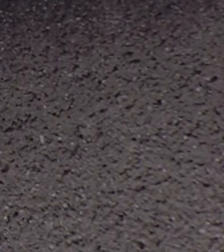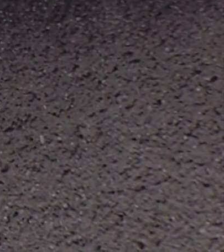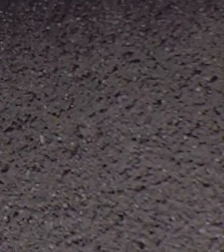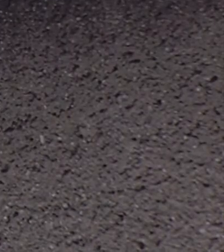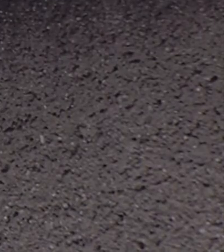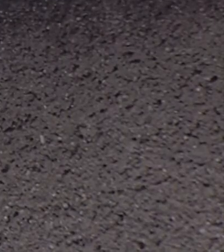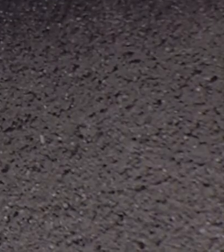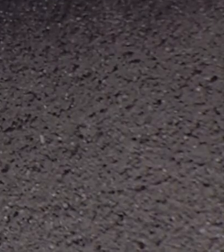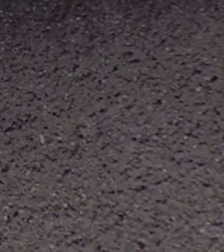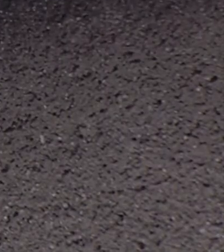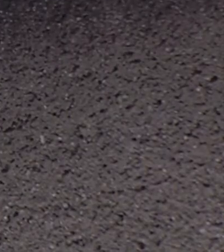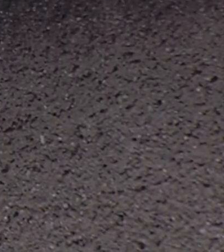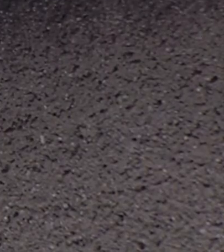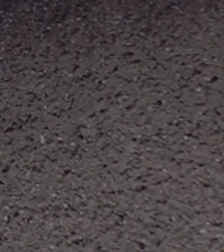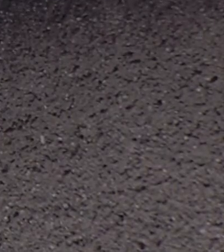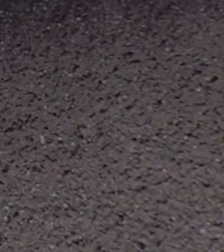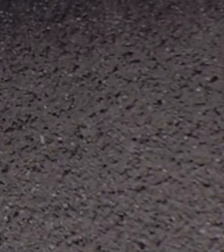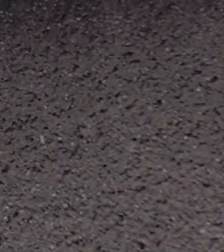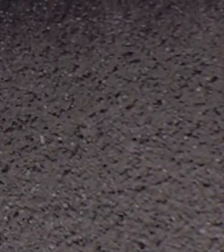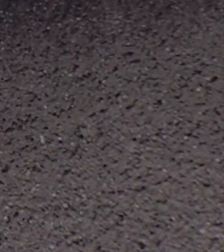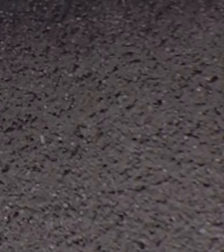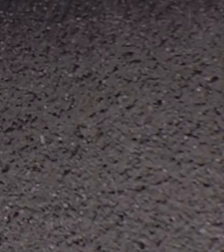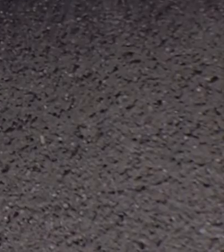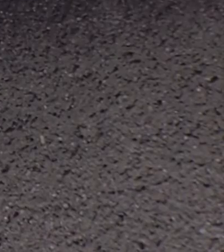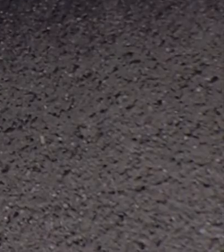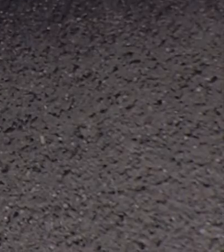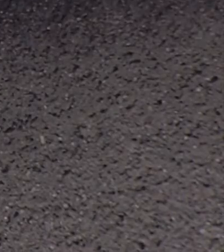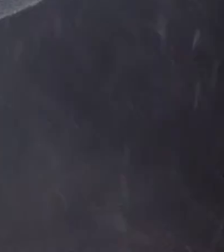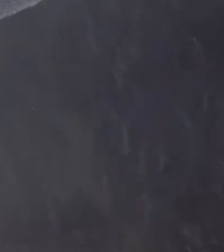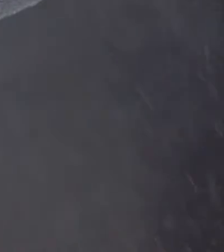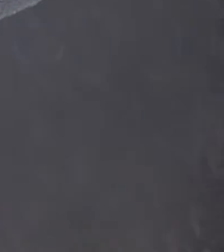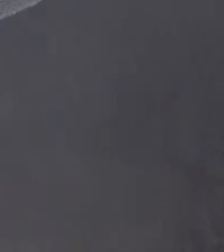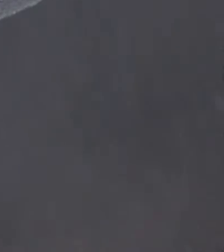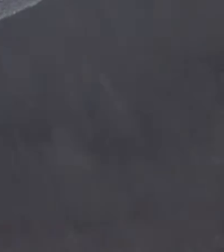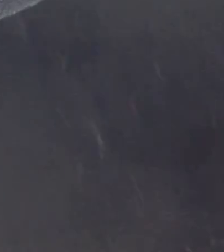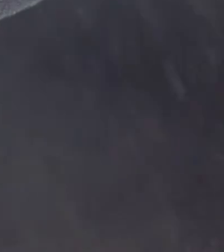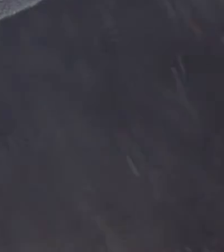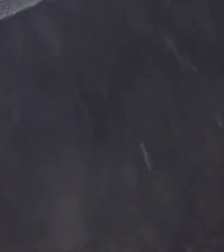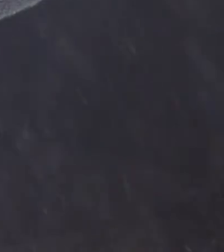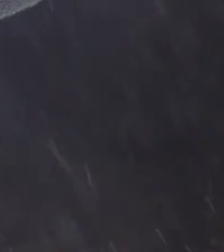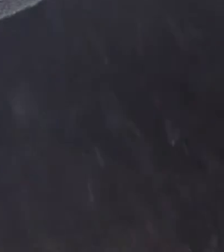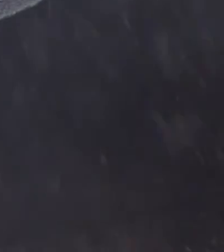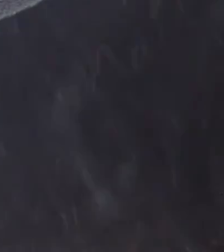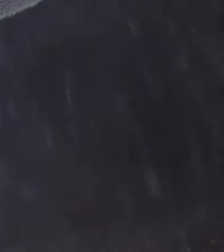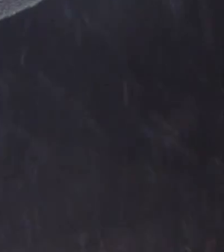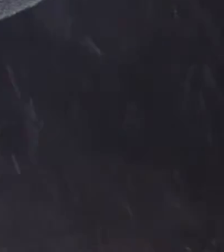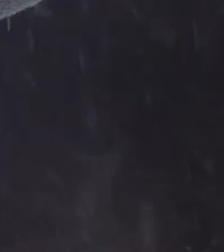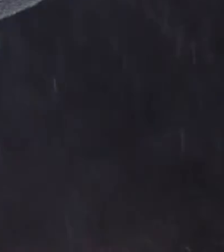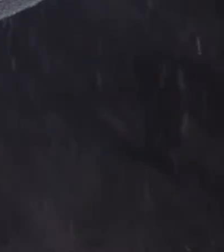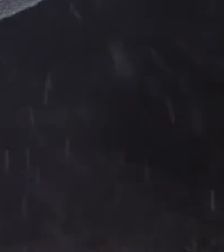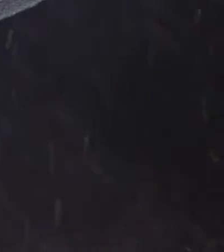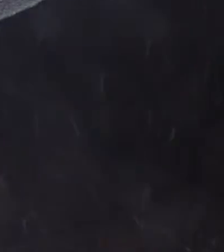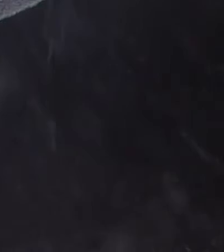dla nas problemem. Przeprowadzono liczne badania, które pokazują, że w Polsce z powodu zanieczyszczenia powietrza umiera blisko 48 tysięcy